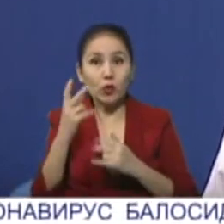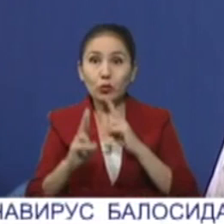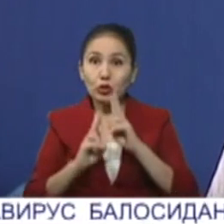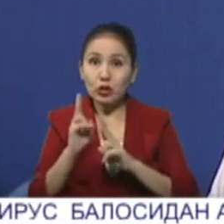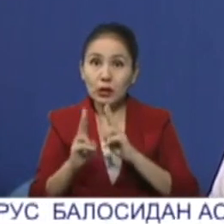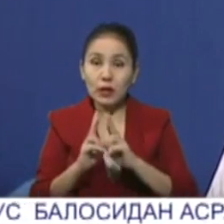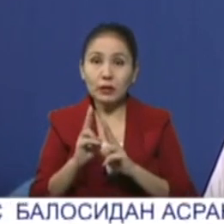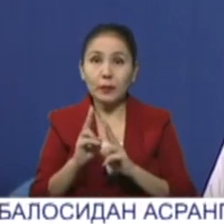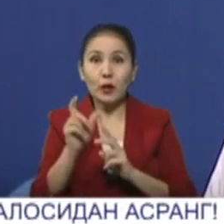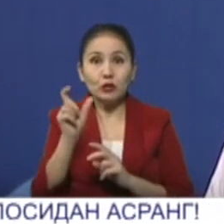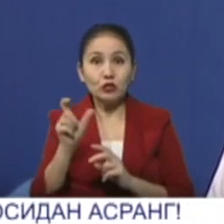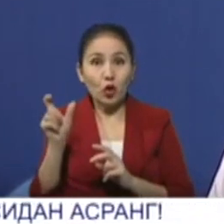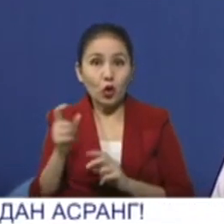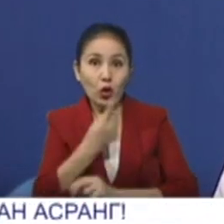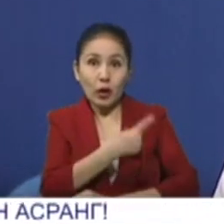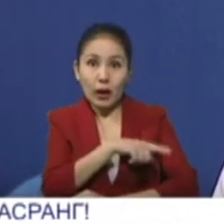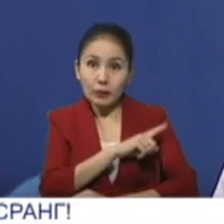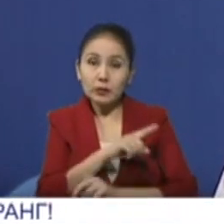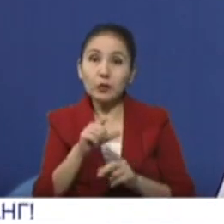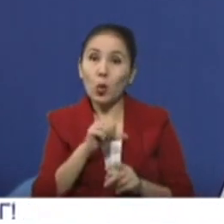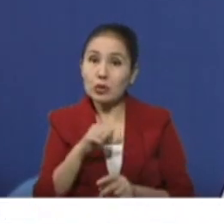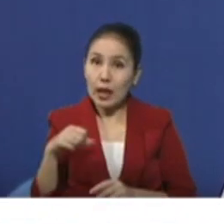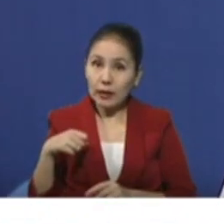bevosita shifokorlarimizni o'zlari ham